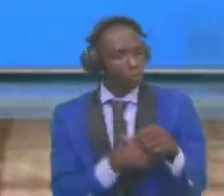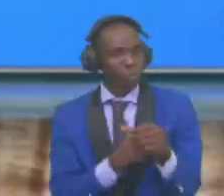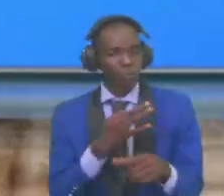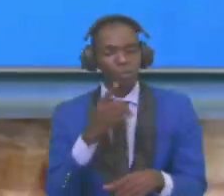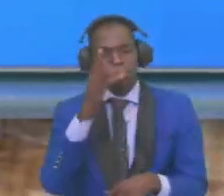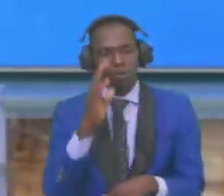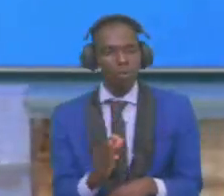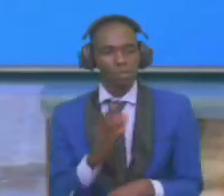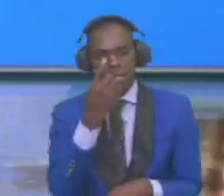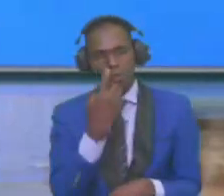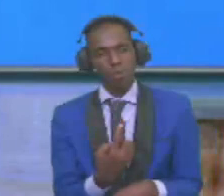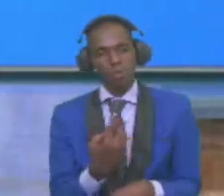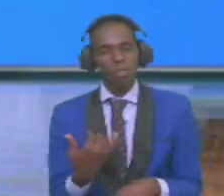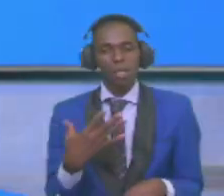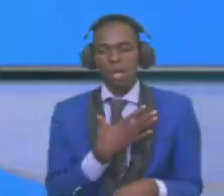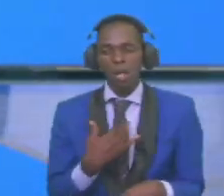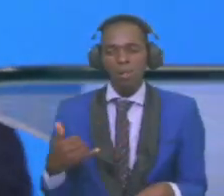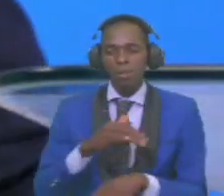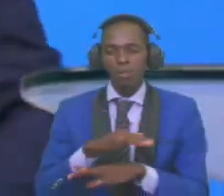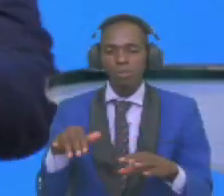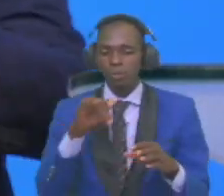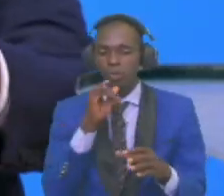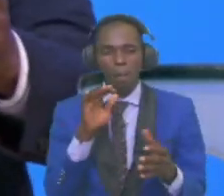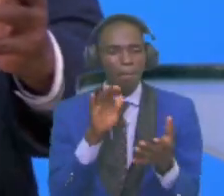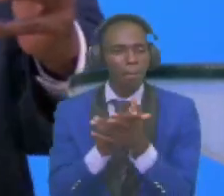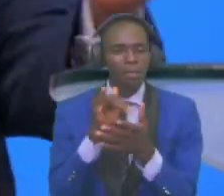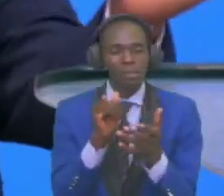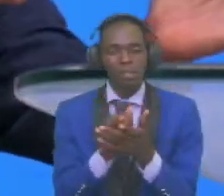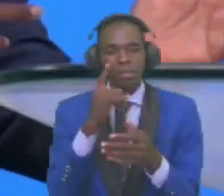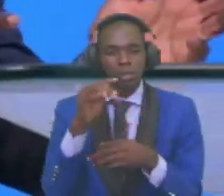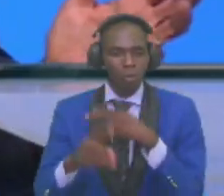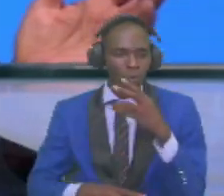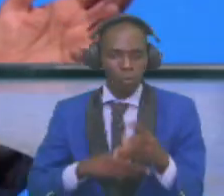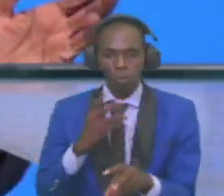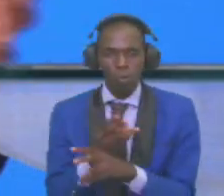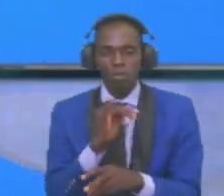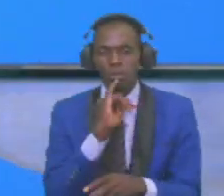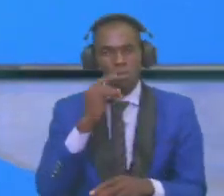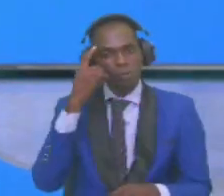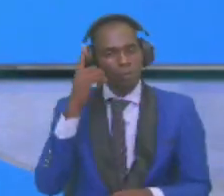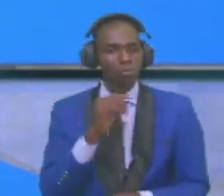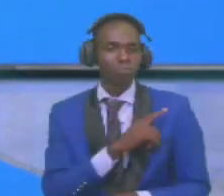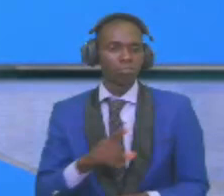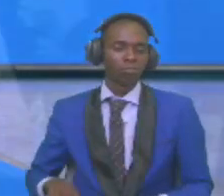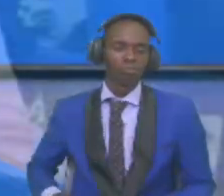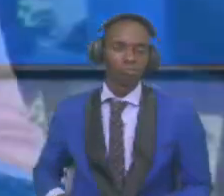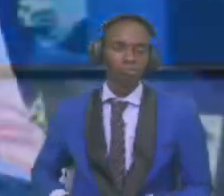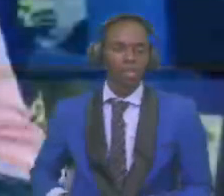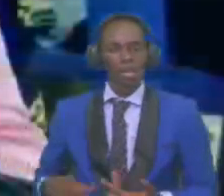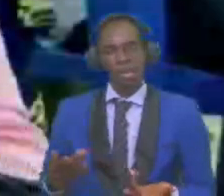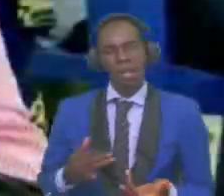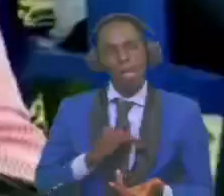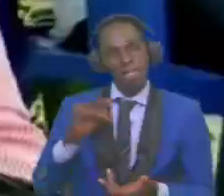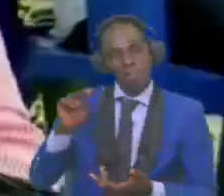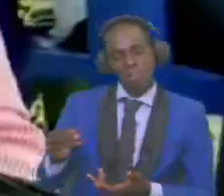seul il ne croit pas tu ne crois pas que le travail appartient à dieu on va voir leur pend sentiments on va